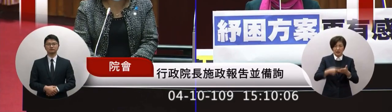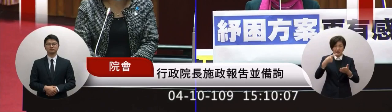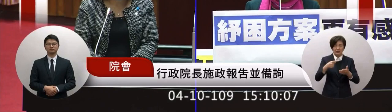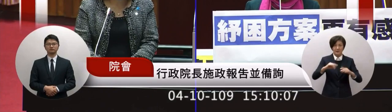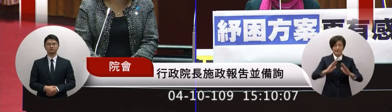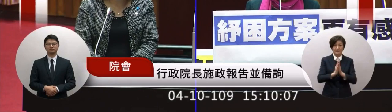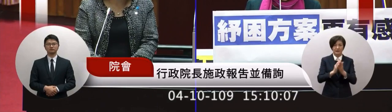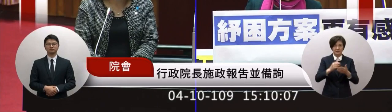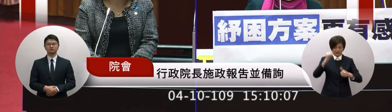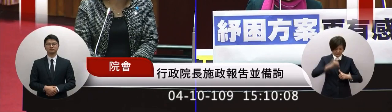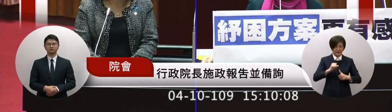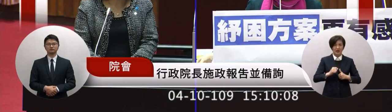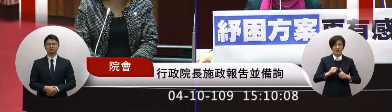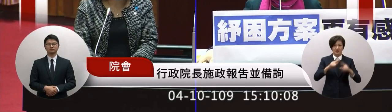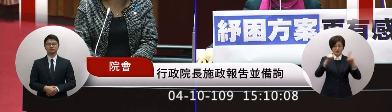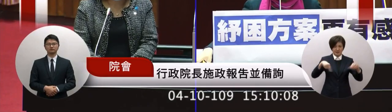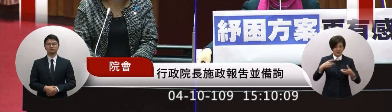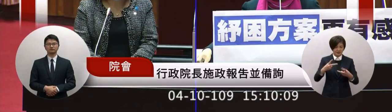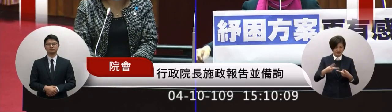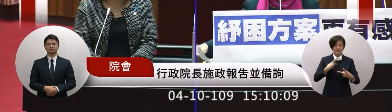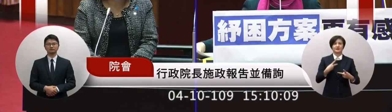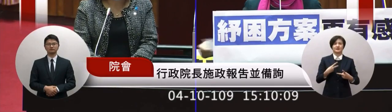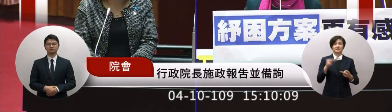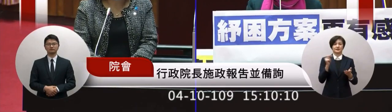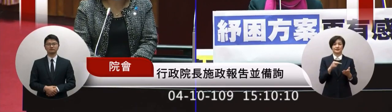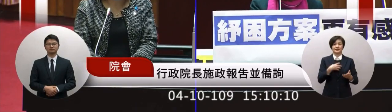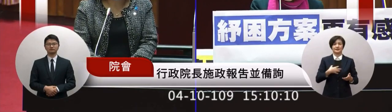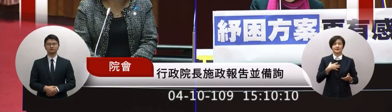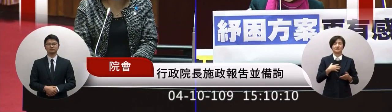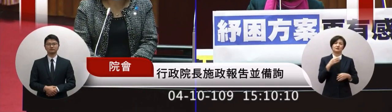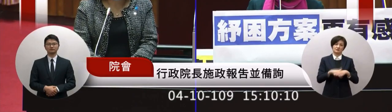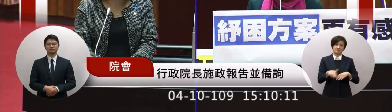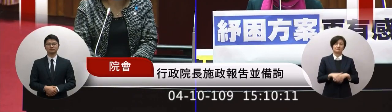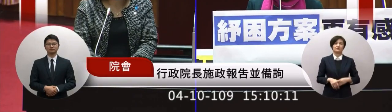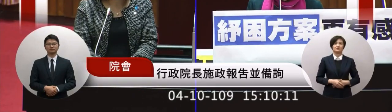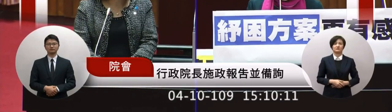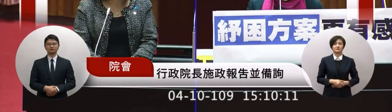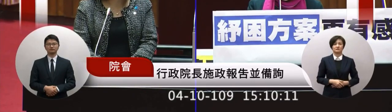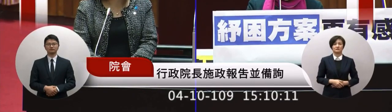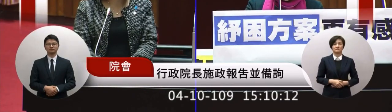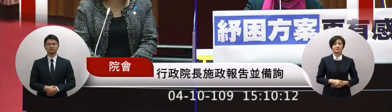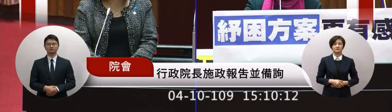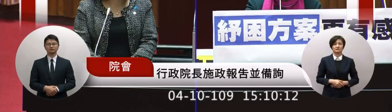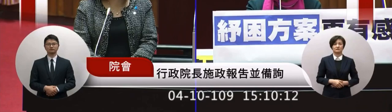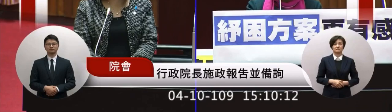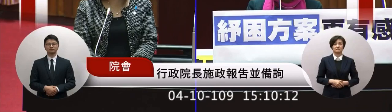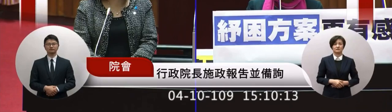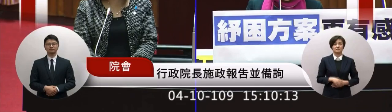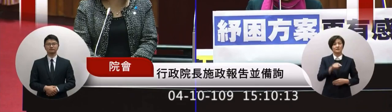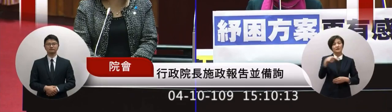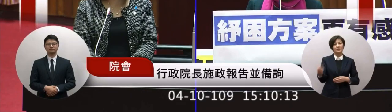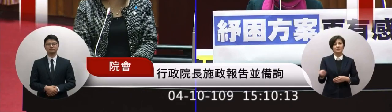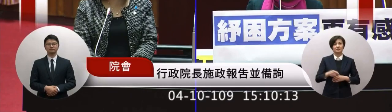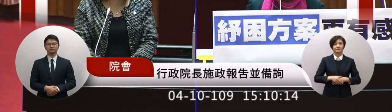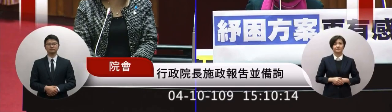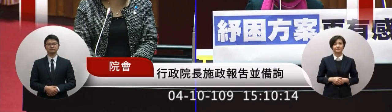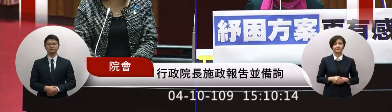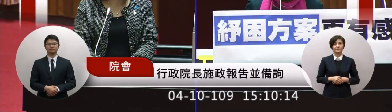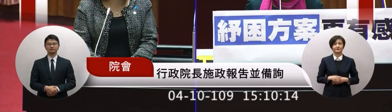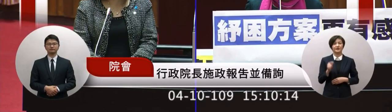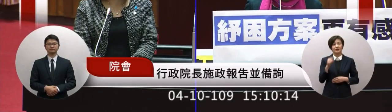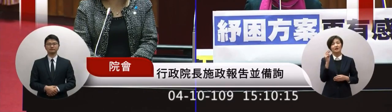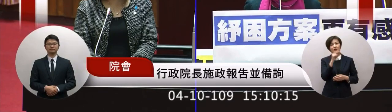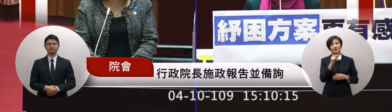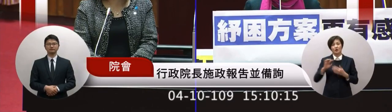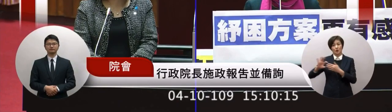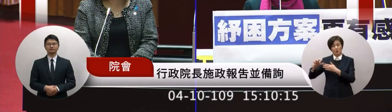们缴税缴得要命，你们一直给我们处分啊。那我们再下一个。现在看到这个就是外